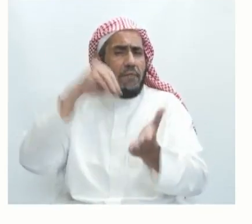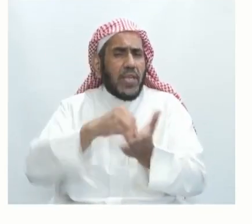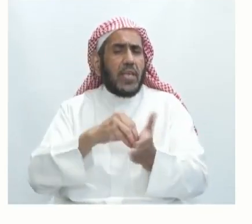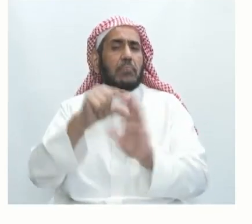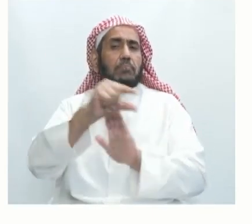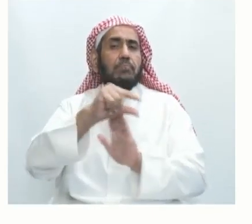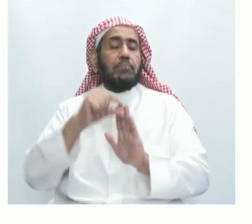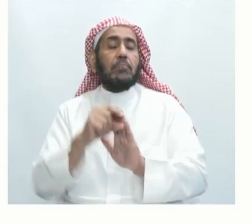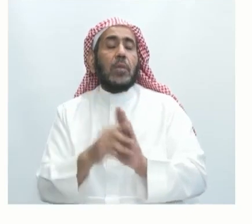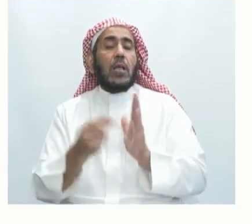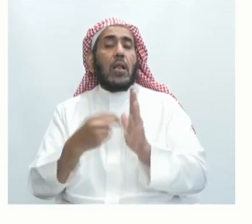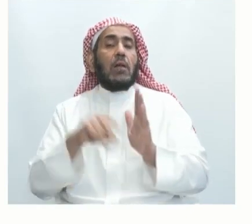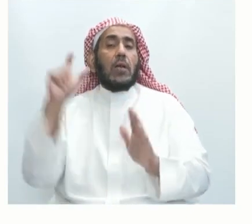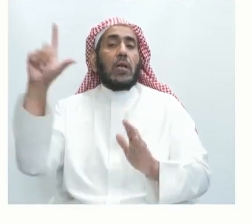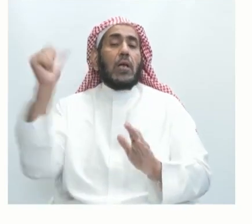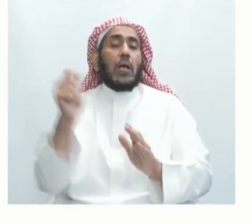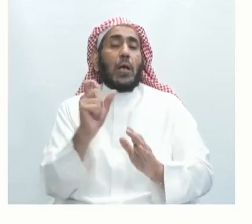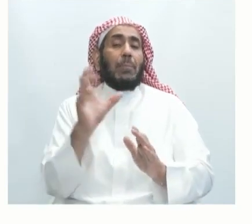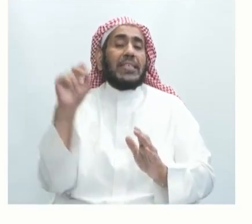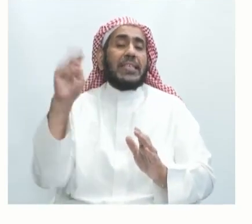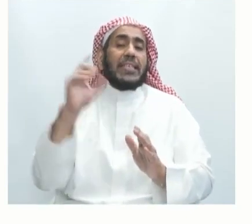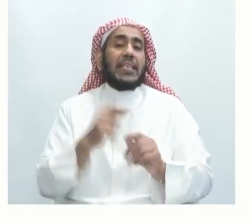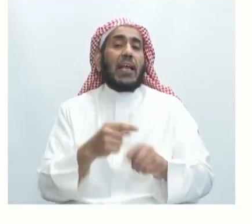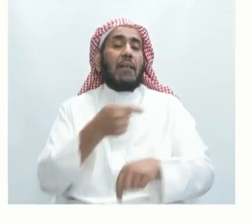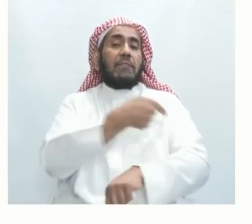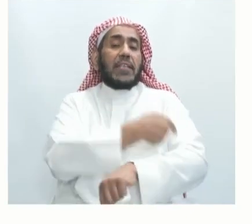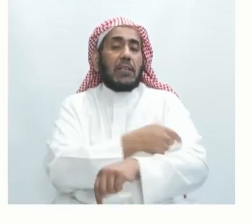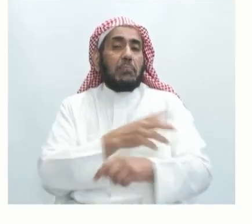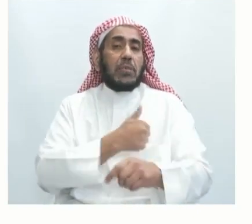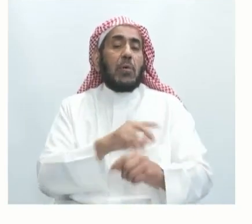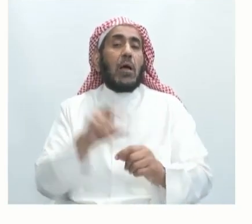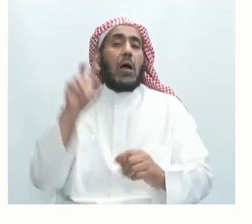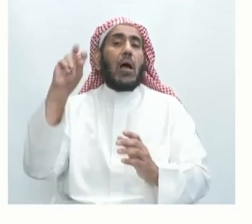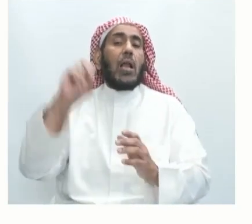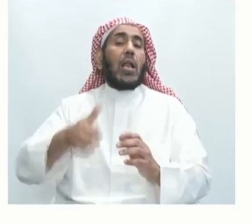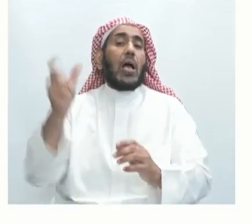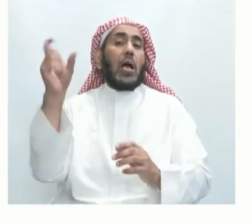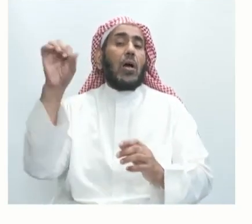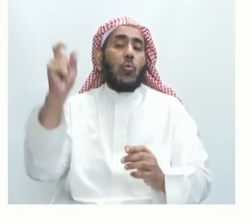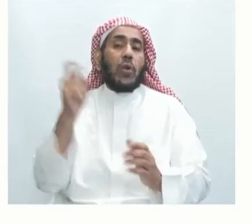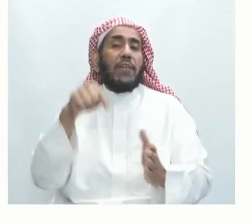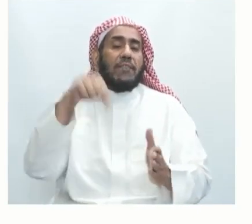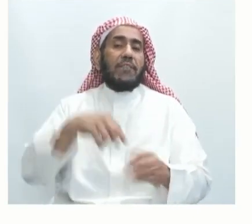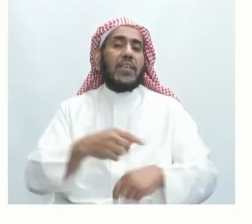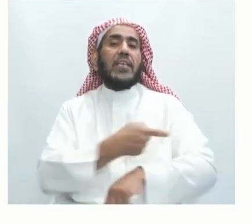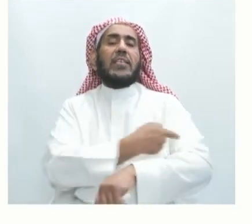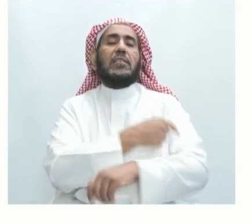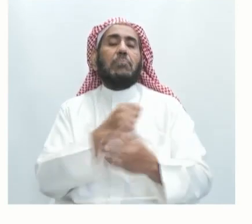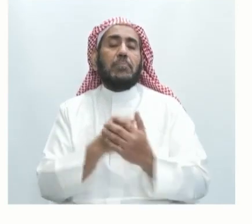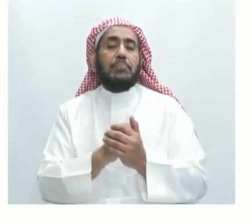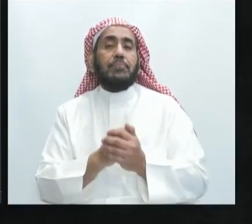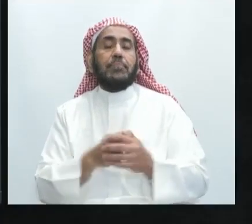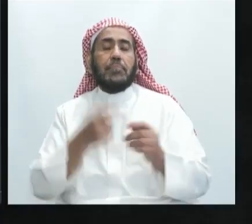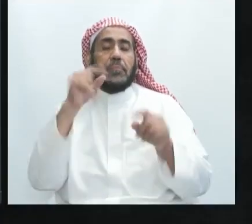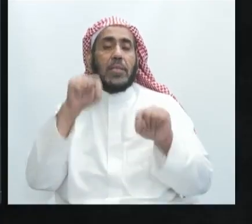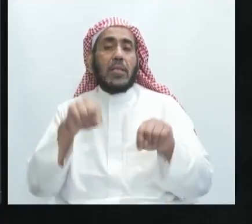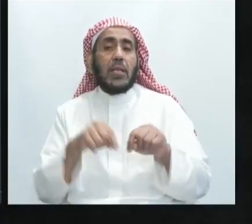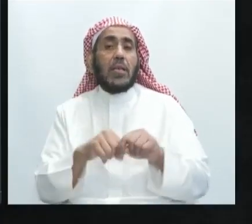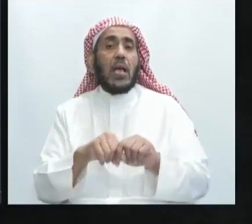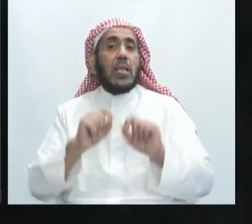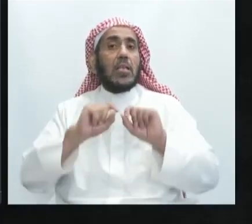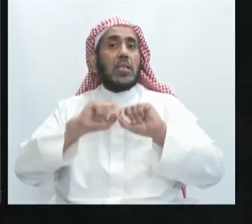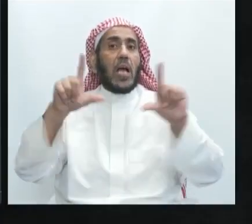ايضا الف بن سن كتابا في الطب سماه ماذا القانون في الطب القانون في الطب فاذا هذه